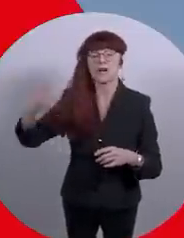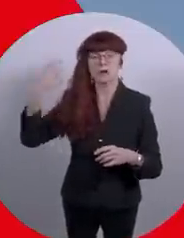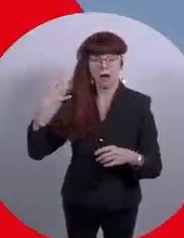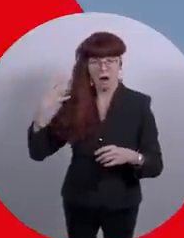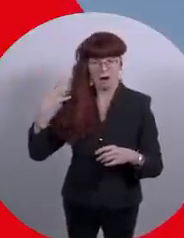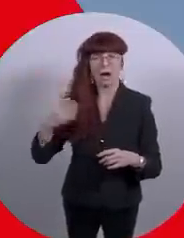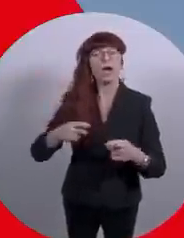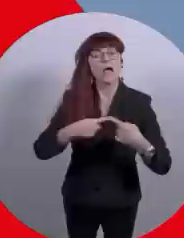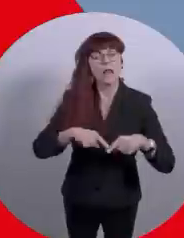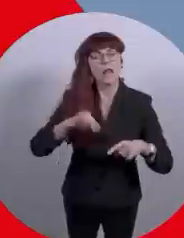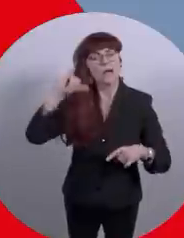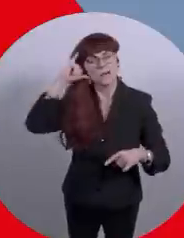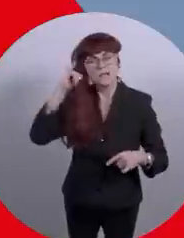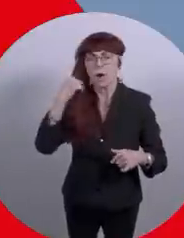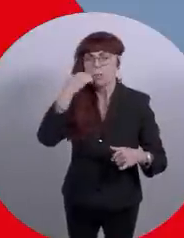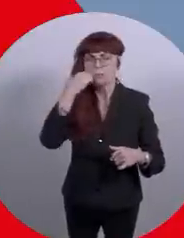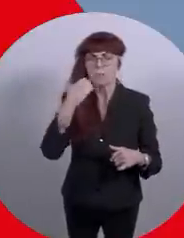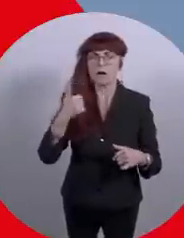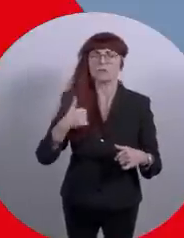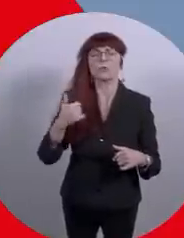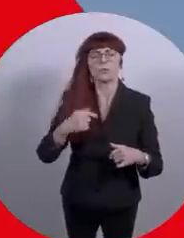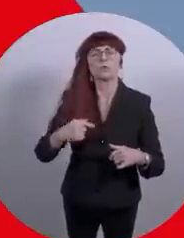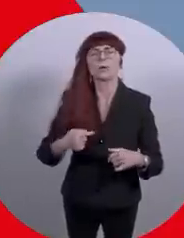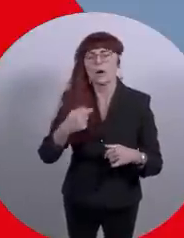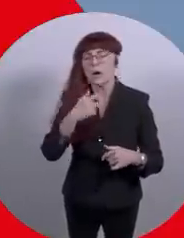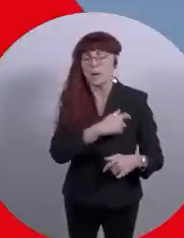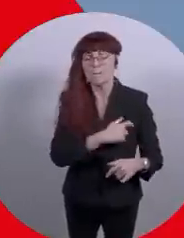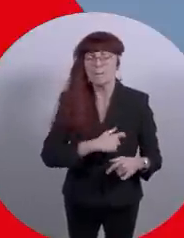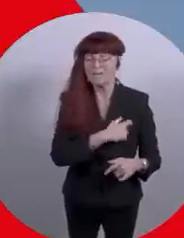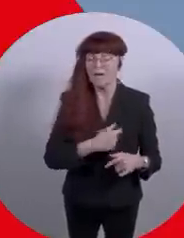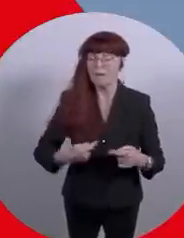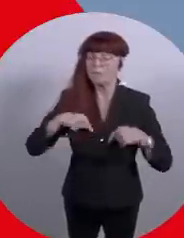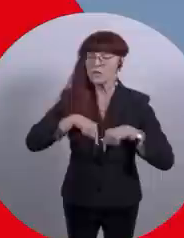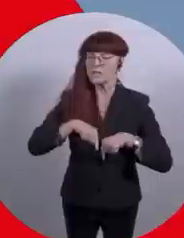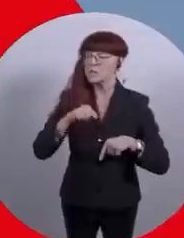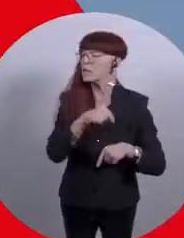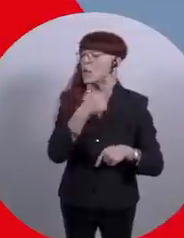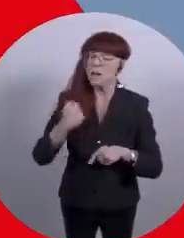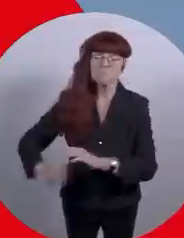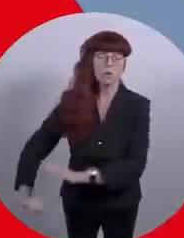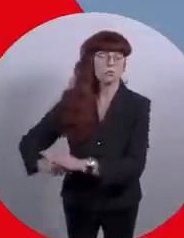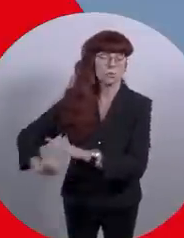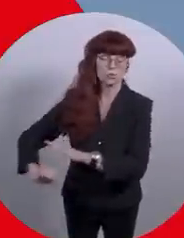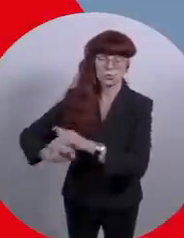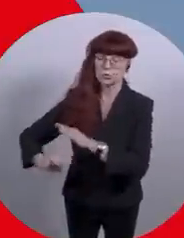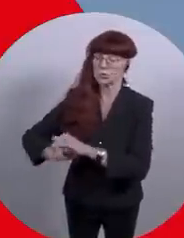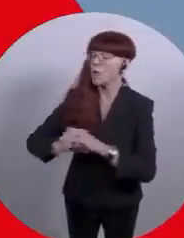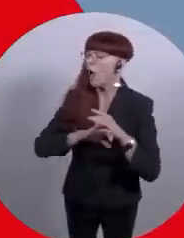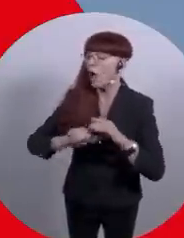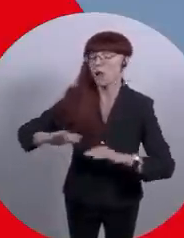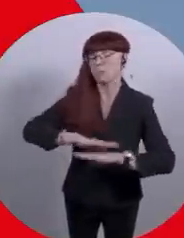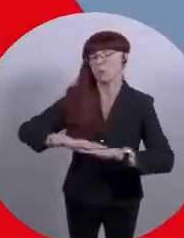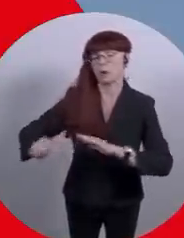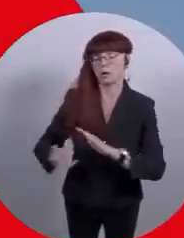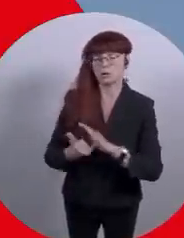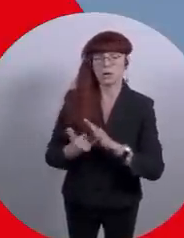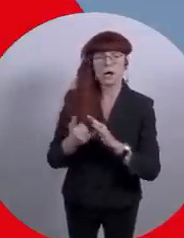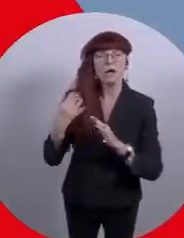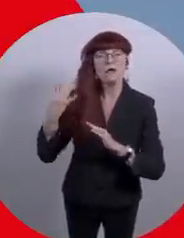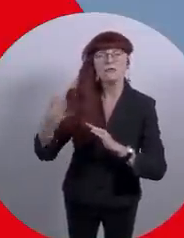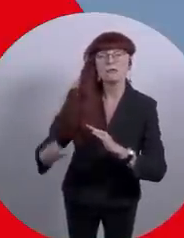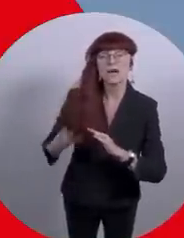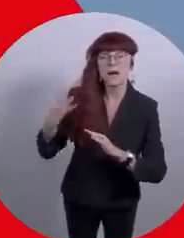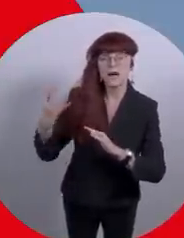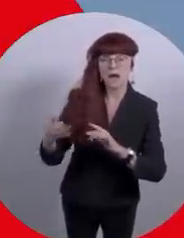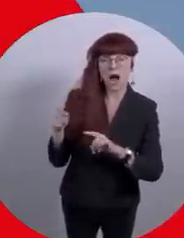landesparteivorsitzender ist in jeder Art und Weise und bei jedem Projekt unterstützt wir haben in den letzten vier Jahren seit seiner Tätigkeit keinen einzigen